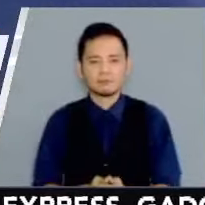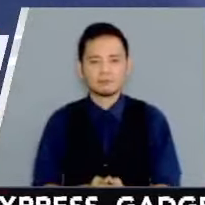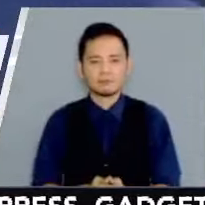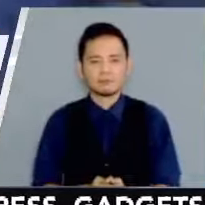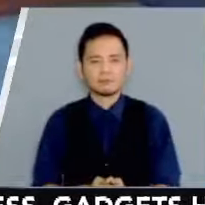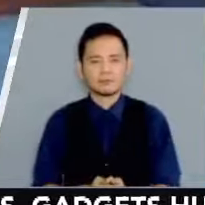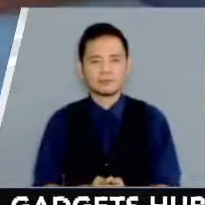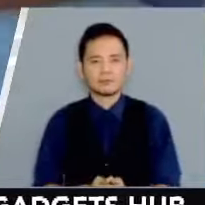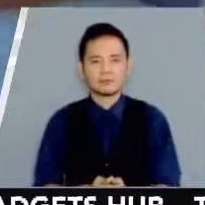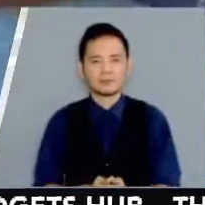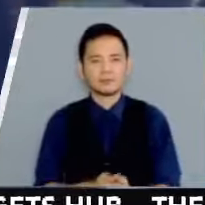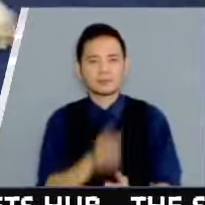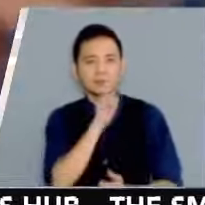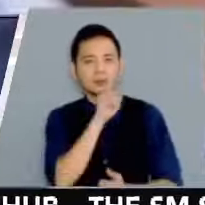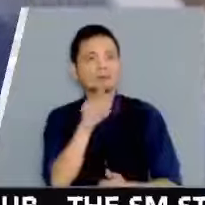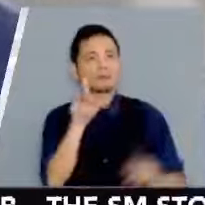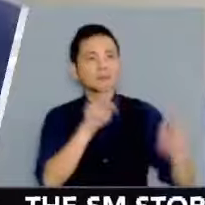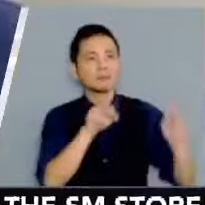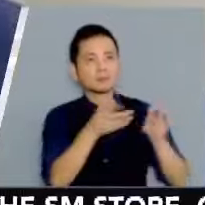humusga.